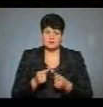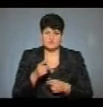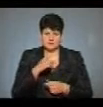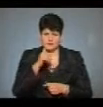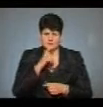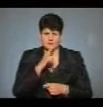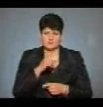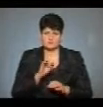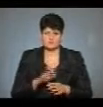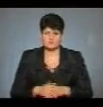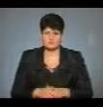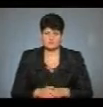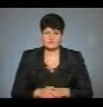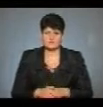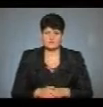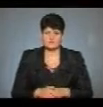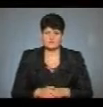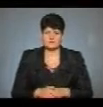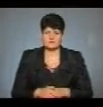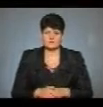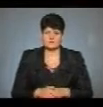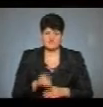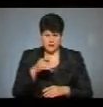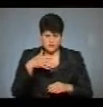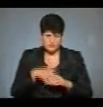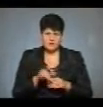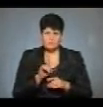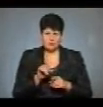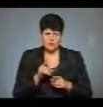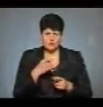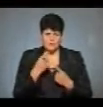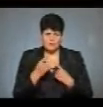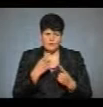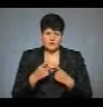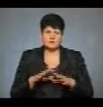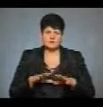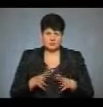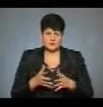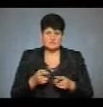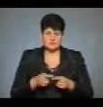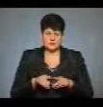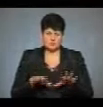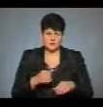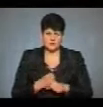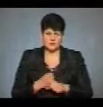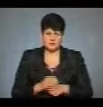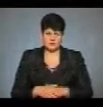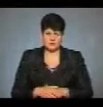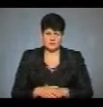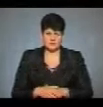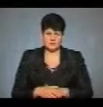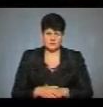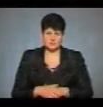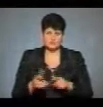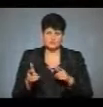некомпетентний? Сергій Віталійович. Юрич, ви взагалі розумієте, про що йде мова? Чи ви вже замучені на цій посаді працювати? Сергій Віталійович, готуйтесь